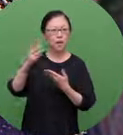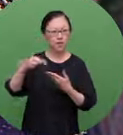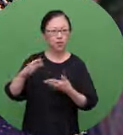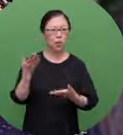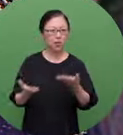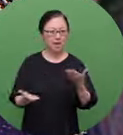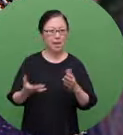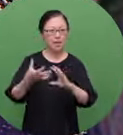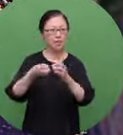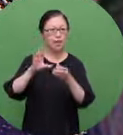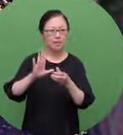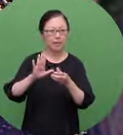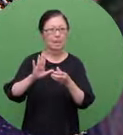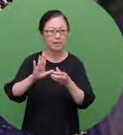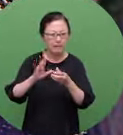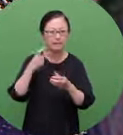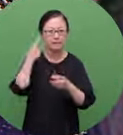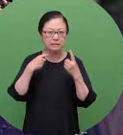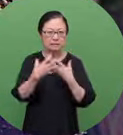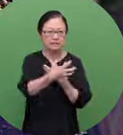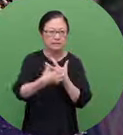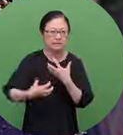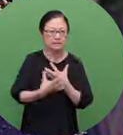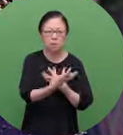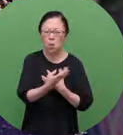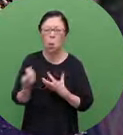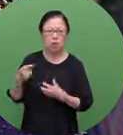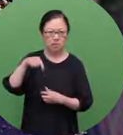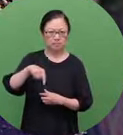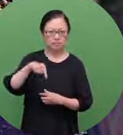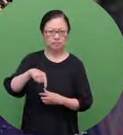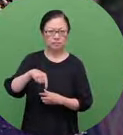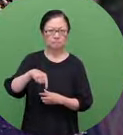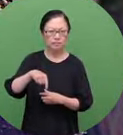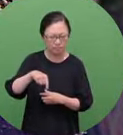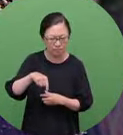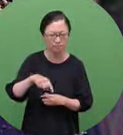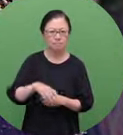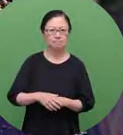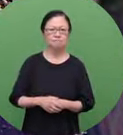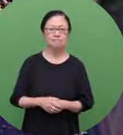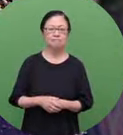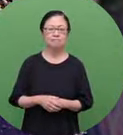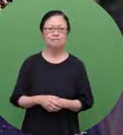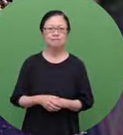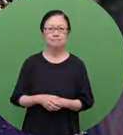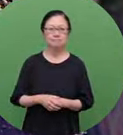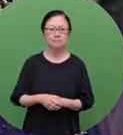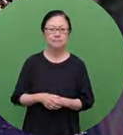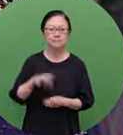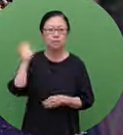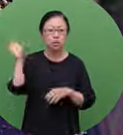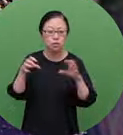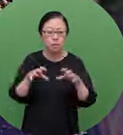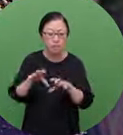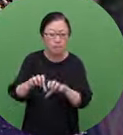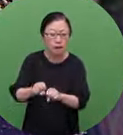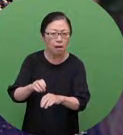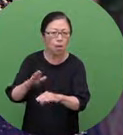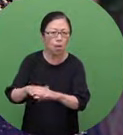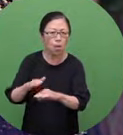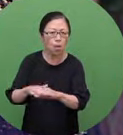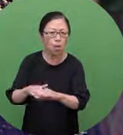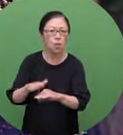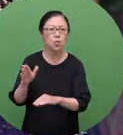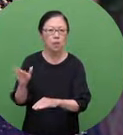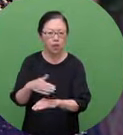岩手県は全国的に見て熊による人身被害が多く、今後も注意が必要です。被害をもた